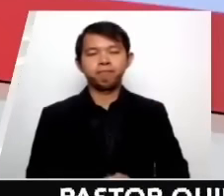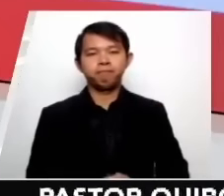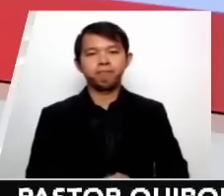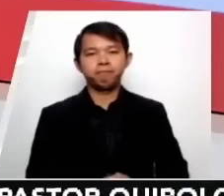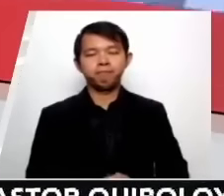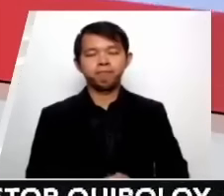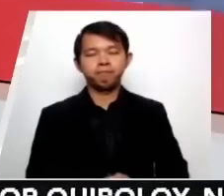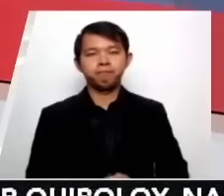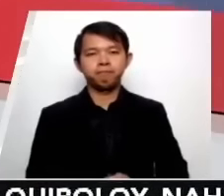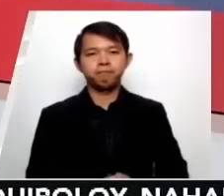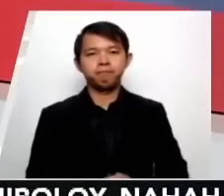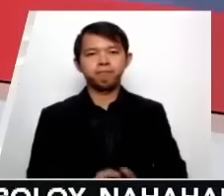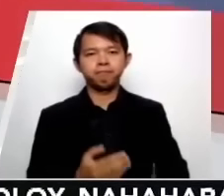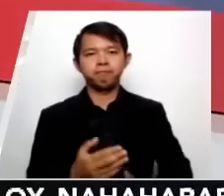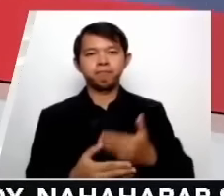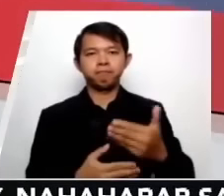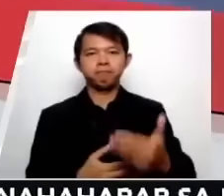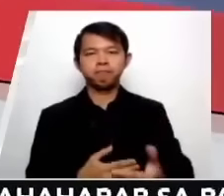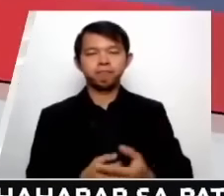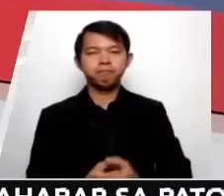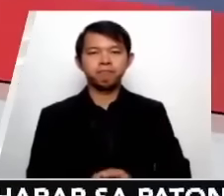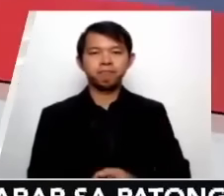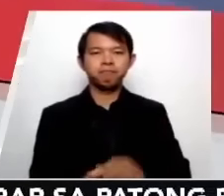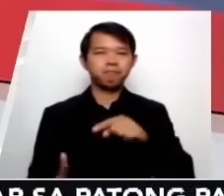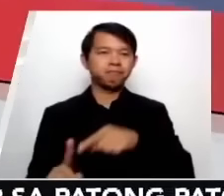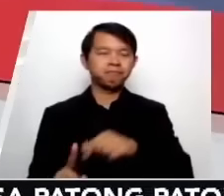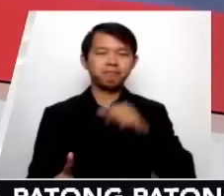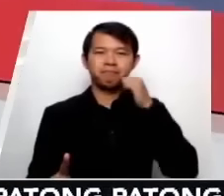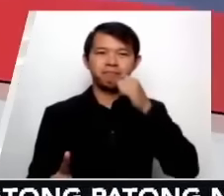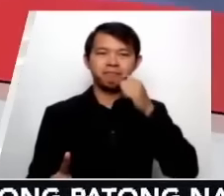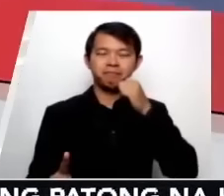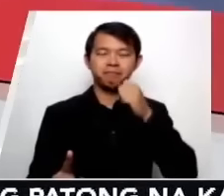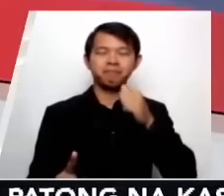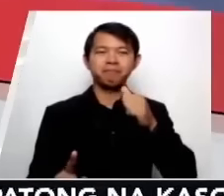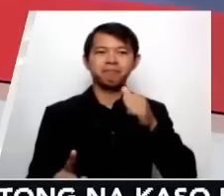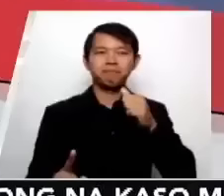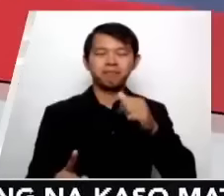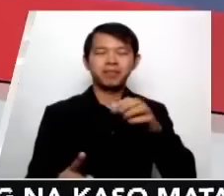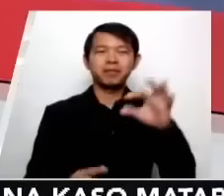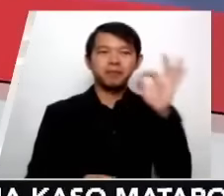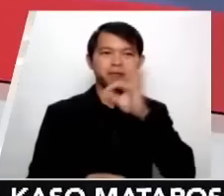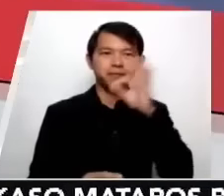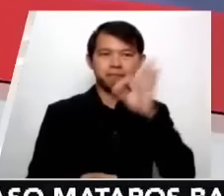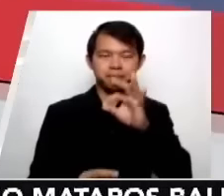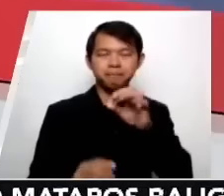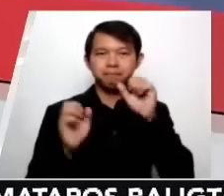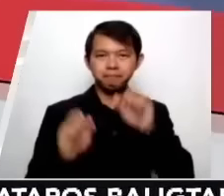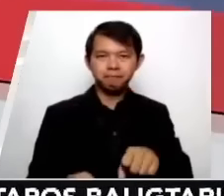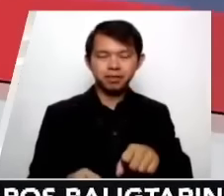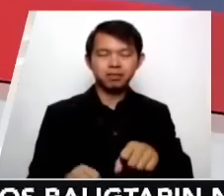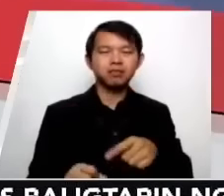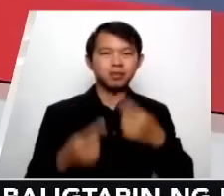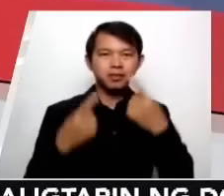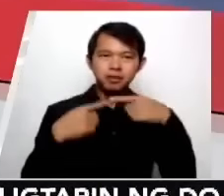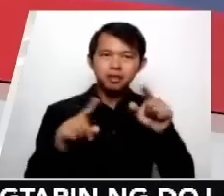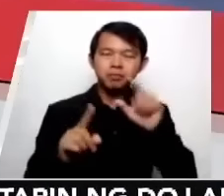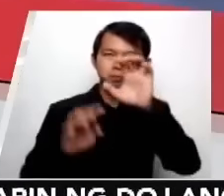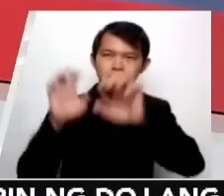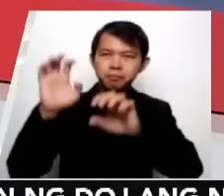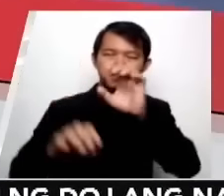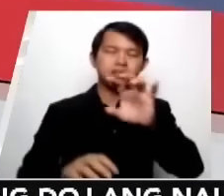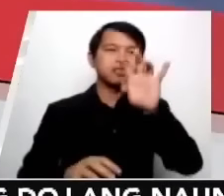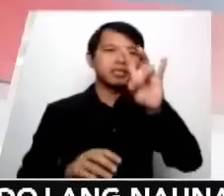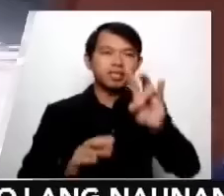Kaya ng Pinay. Yan ang pinatunayan ng isang babaeng opisyal ng Philippine Coast Guard na inakyat ang 7 pinakamataas na bundok sa buong